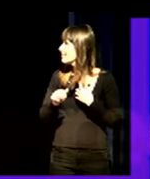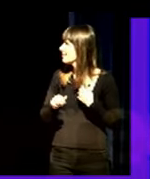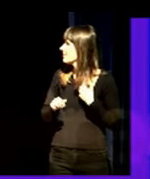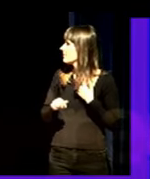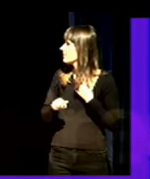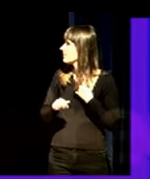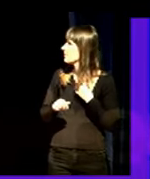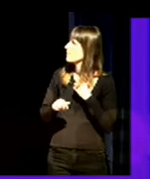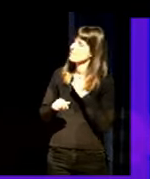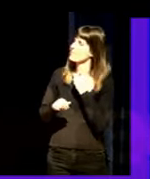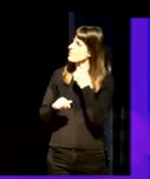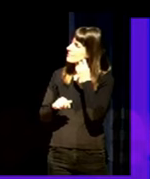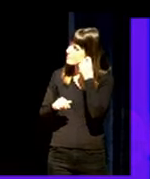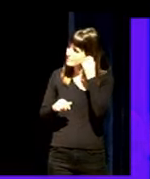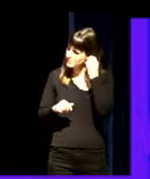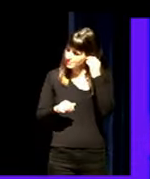Klaro, zein da gure panorama?